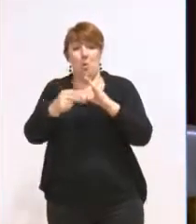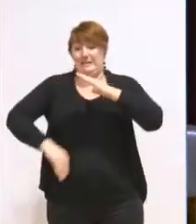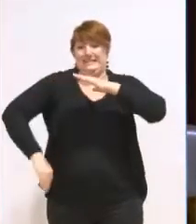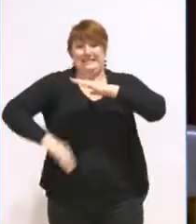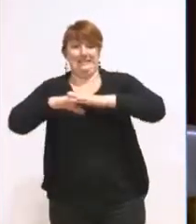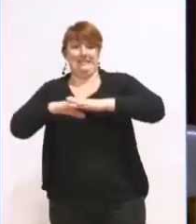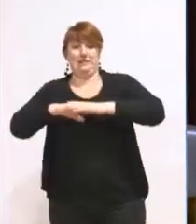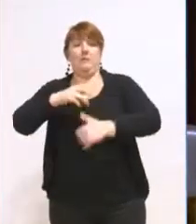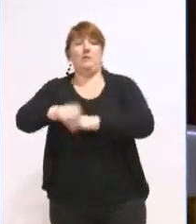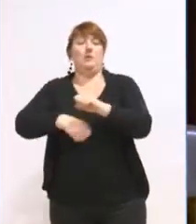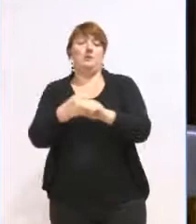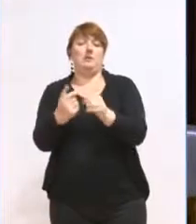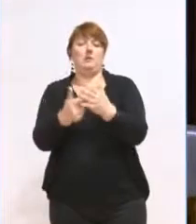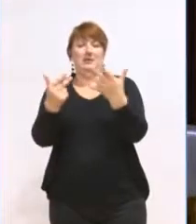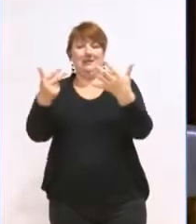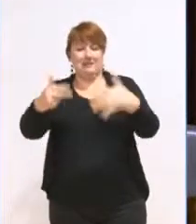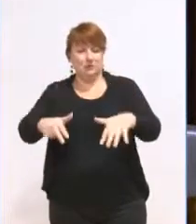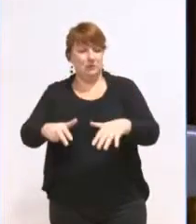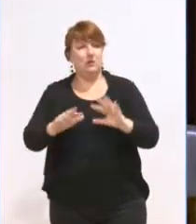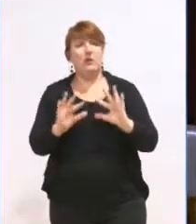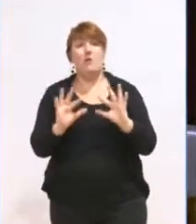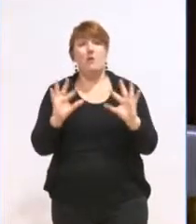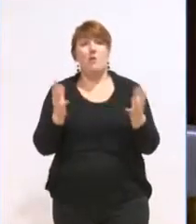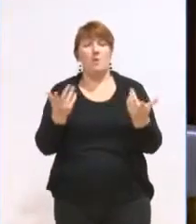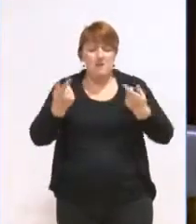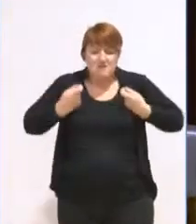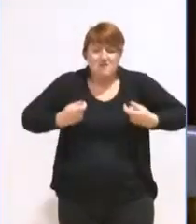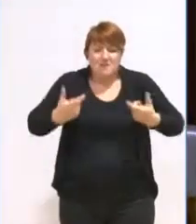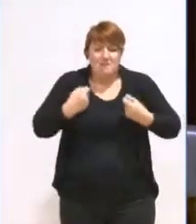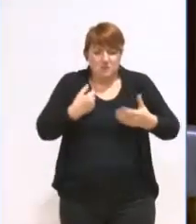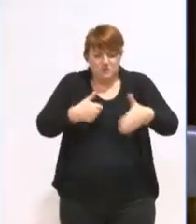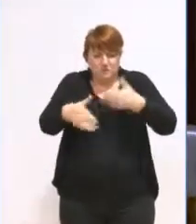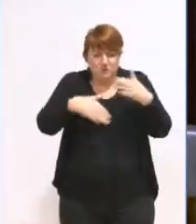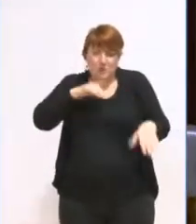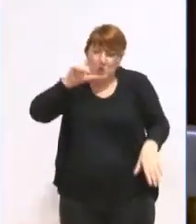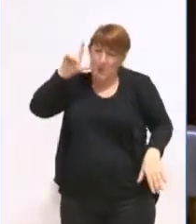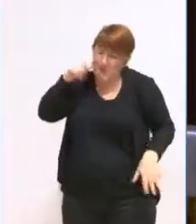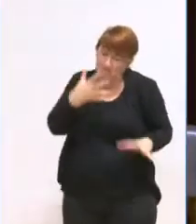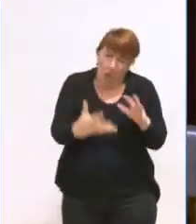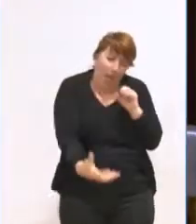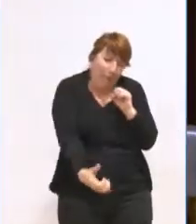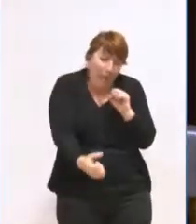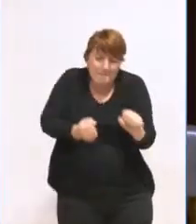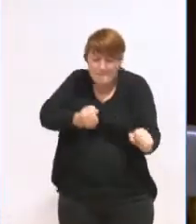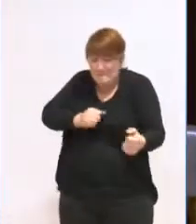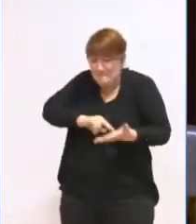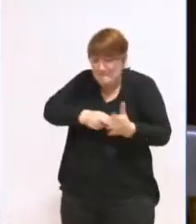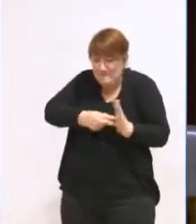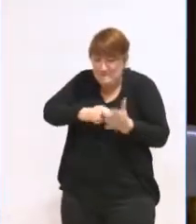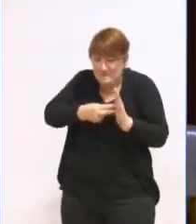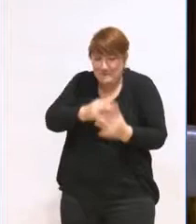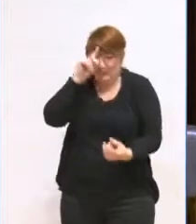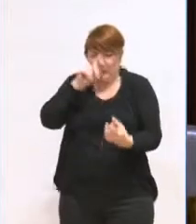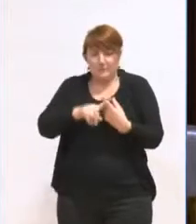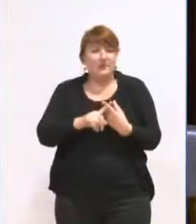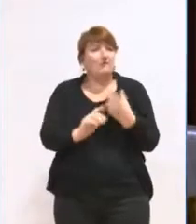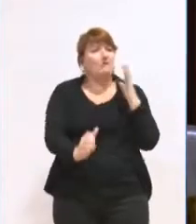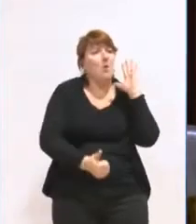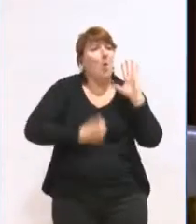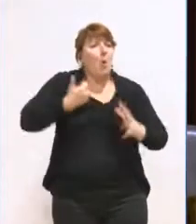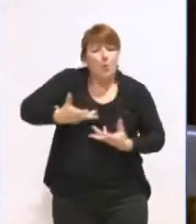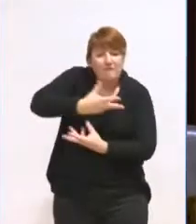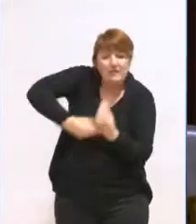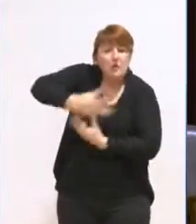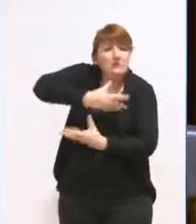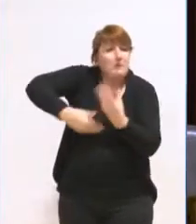en concentrant naturellement vos efforts sur la maîtrise de vos dépenses de fonctionnement afin d'augmenter votre capacité d'autofinancement et